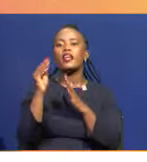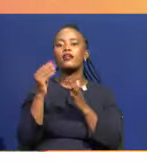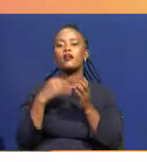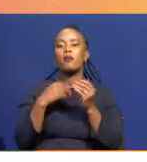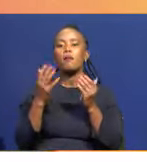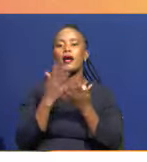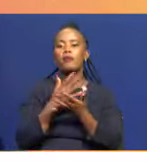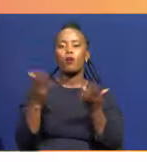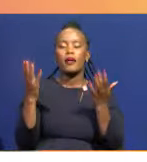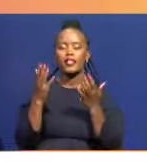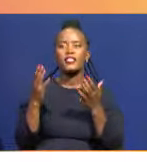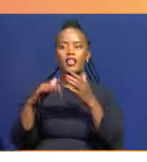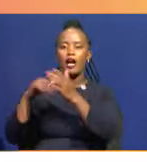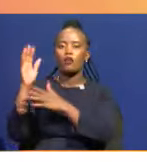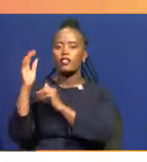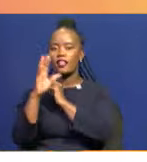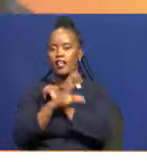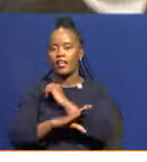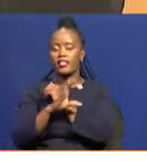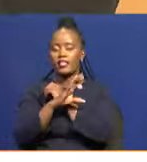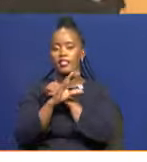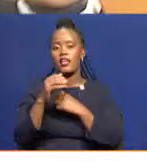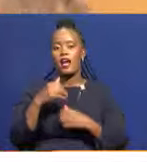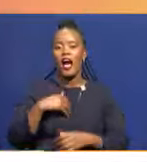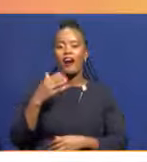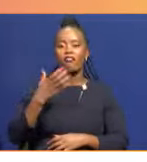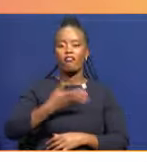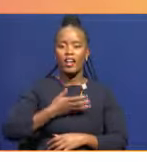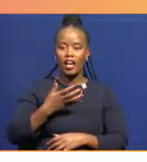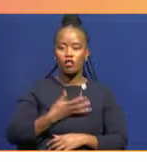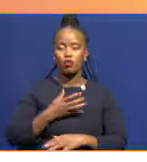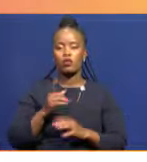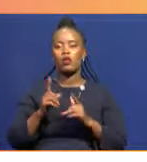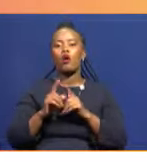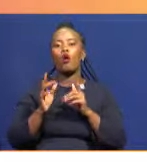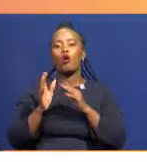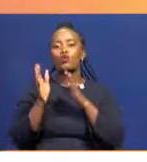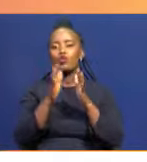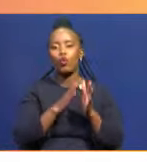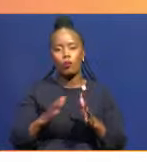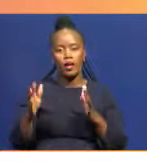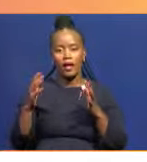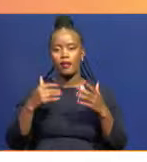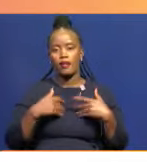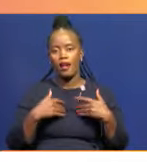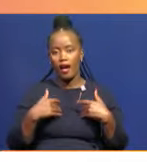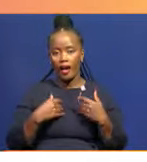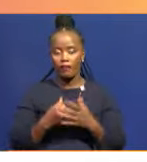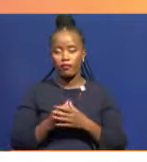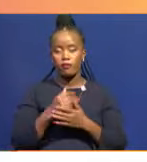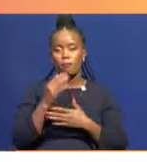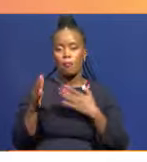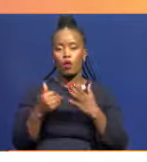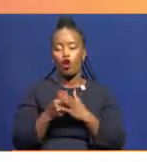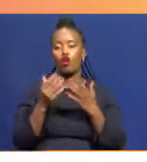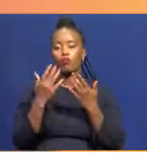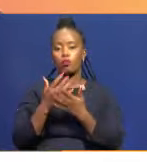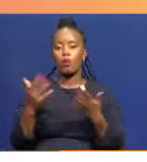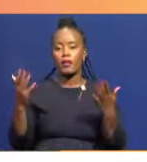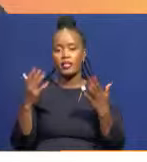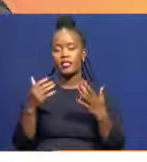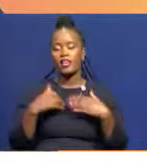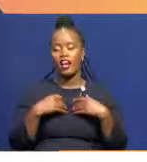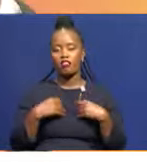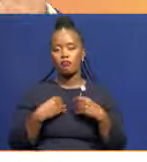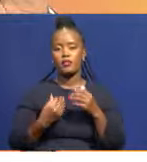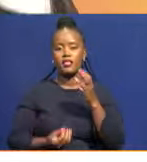hizi shirika la Export Promotion Council, na kuna ile mikakati yenu wameweka ya kwamba zile bidhaa zenye umeweza kumbuni